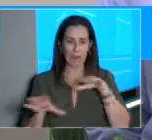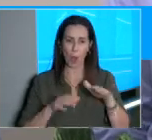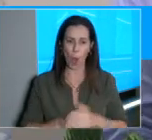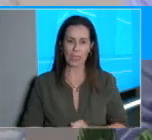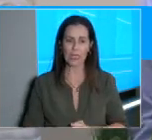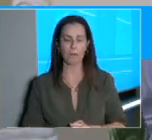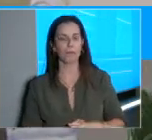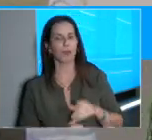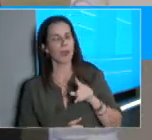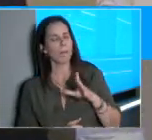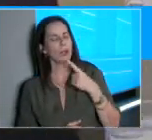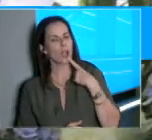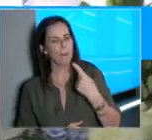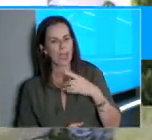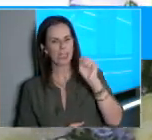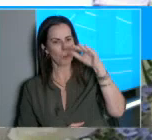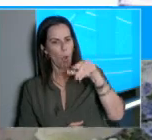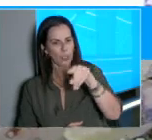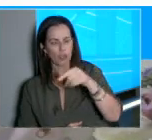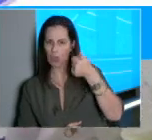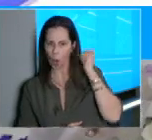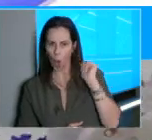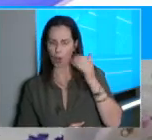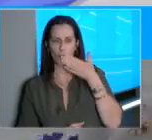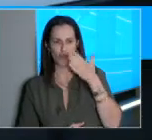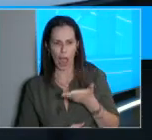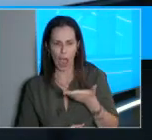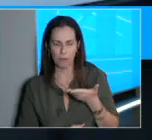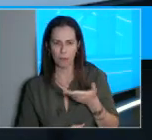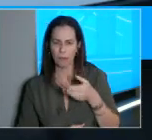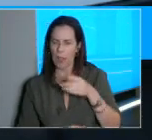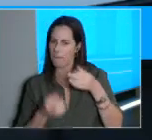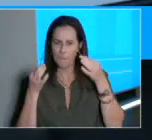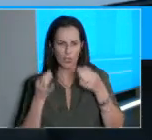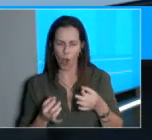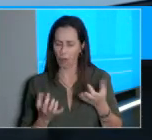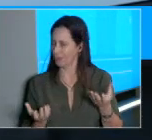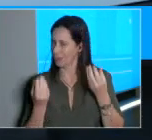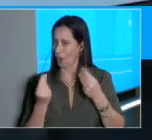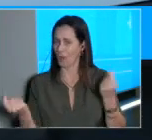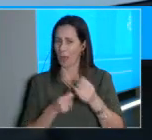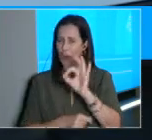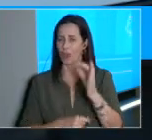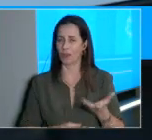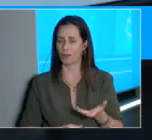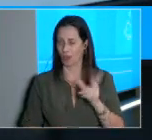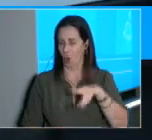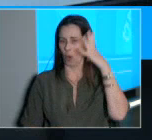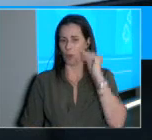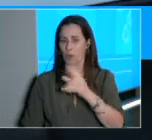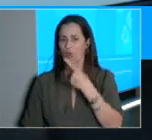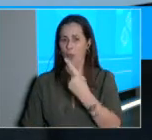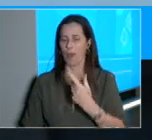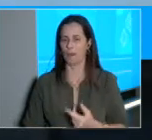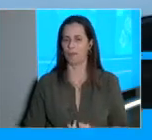מהקואליציה. תגיד, אבל הנה, הדברים האלה של בצלאל סמוטריץ' אמש בירושלים, הם בדיוק משרתים את הקמפיין שלכם, אתה רק יכול להיות מרוצה מהדברים